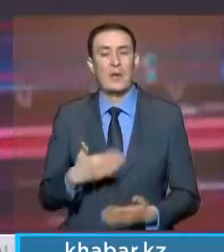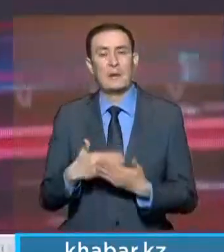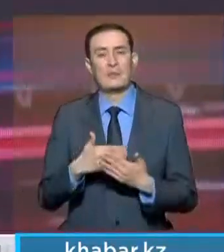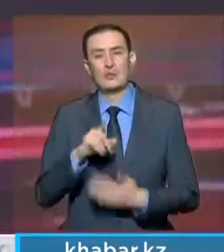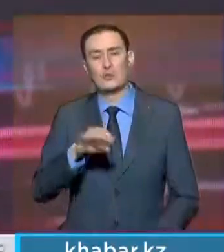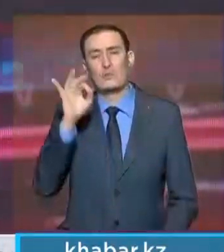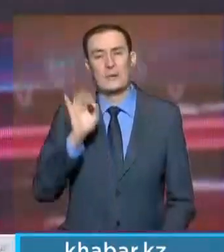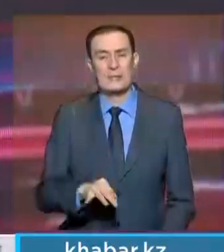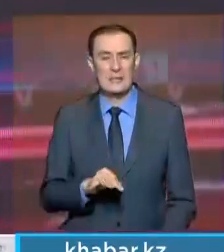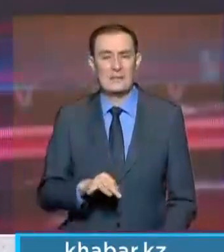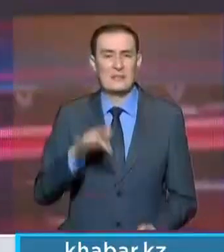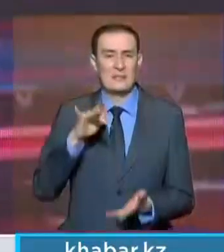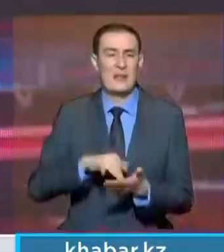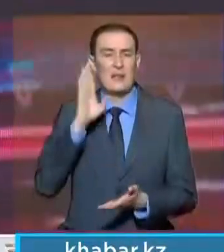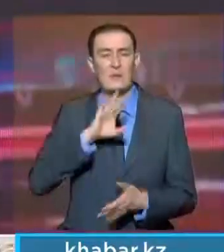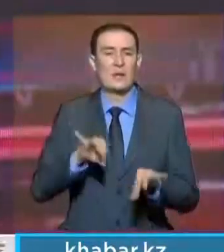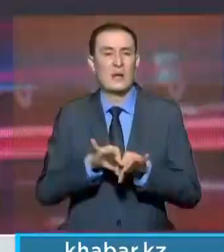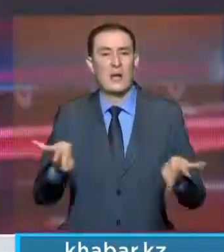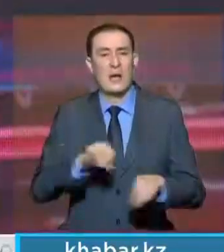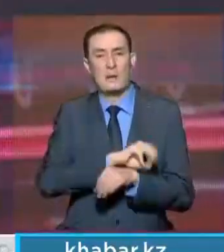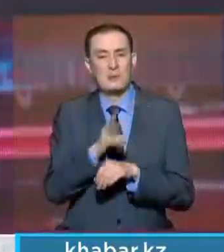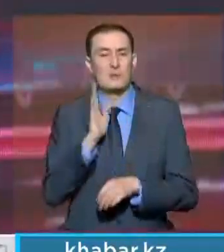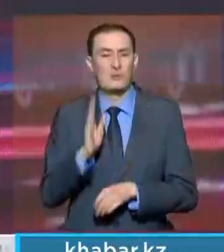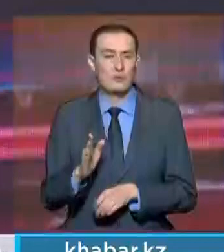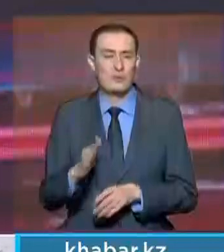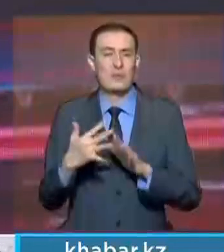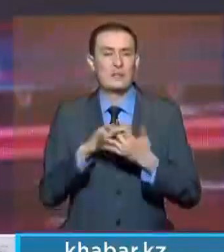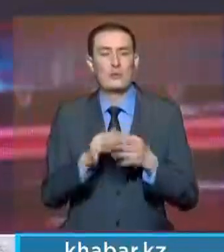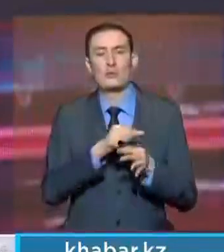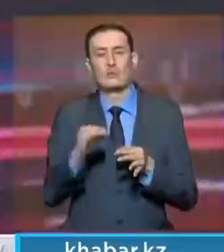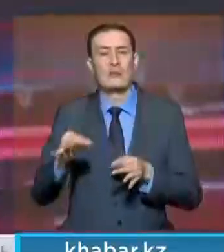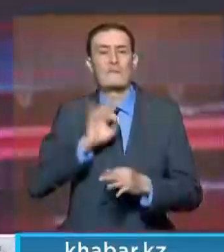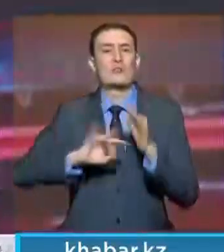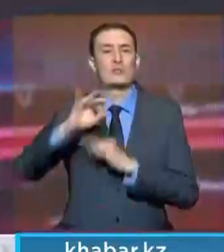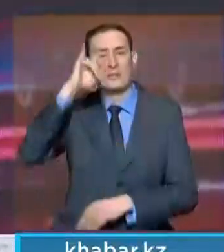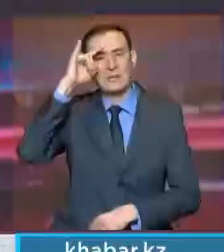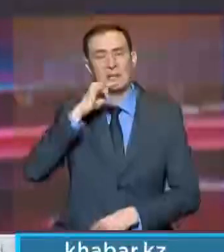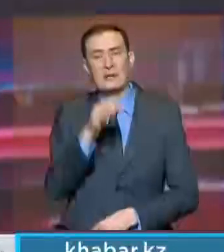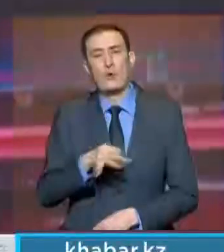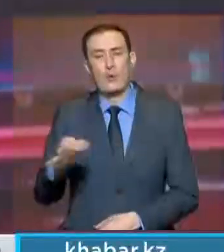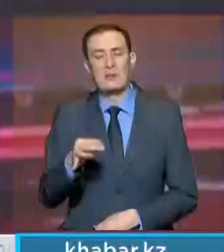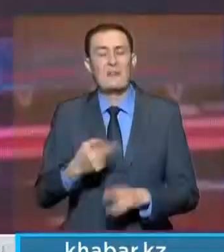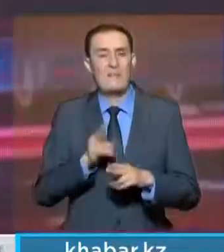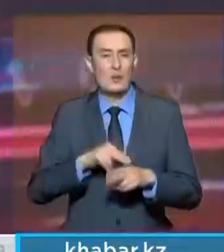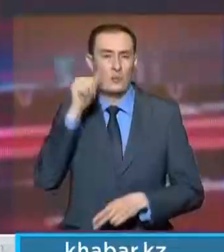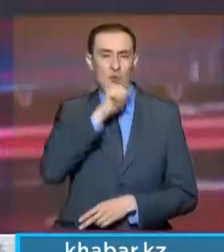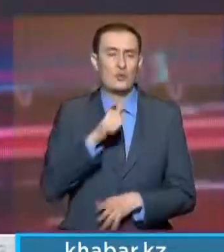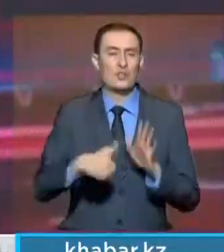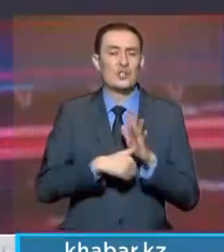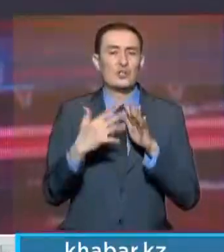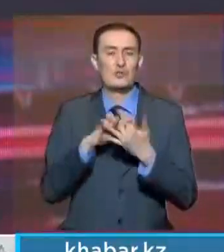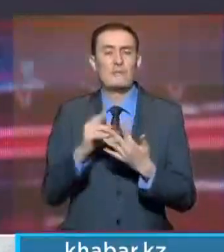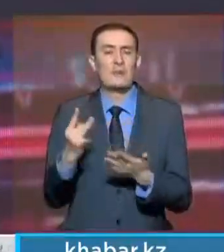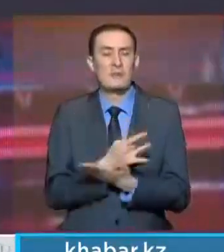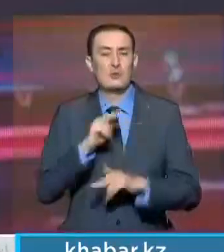почти на 100% центральным водоснабжением планируют обеспечить населённые пункты восточно-казахстанской области в этом году к шести сёлам